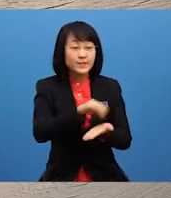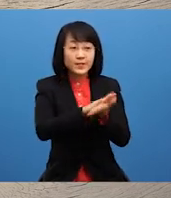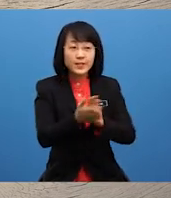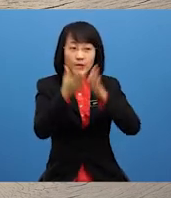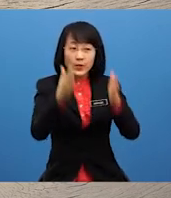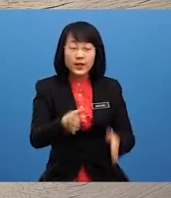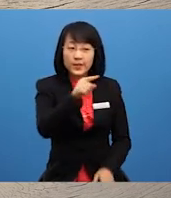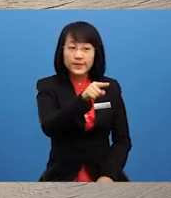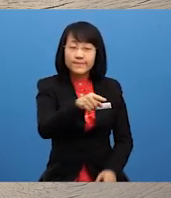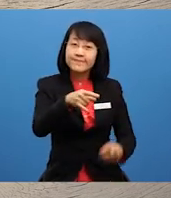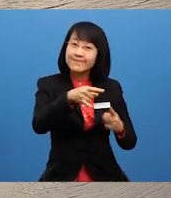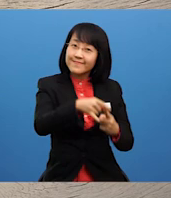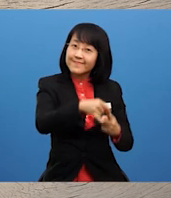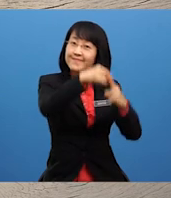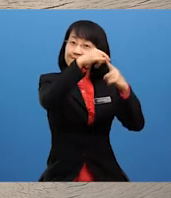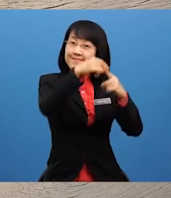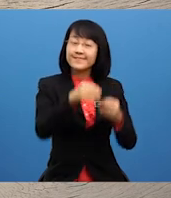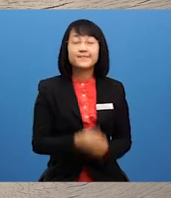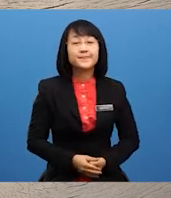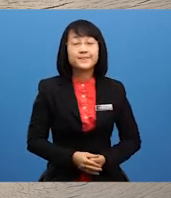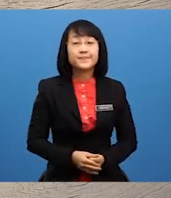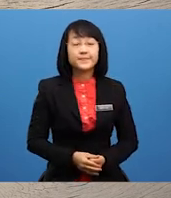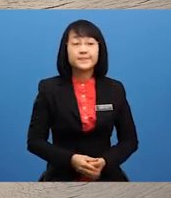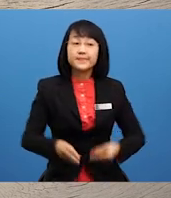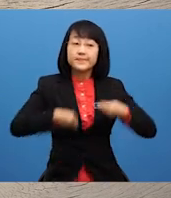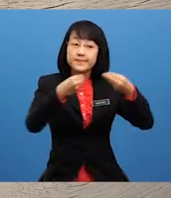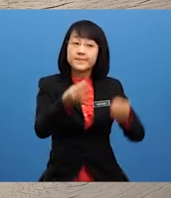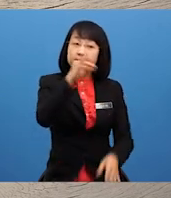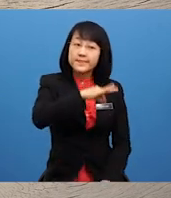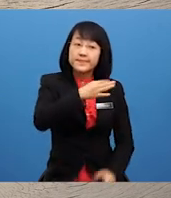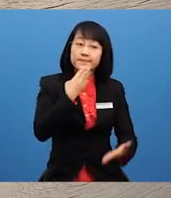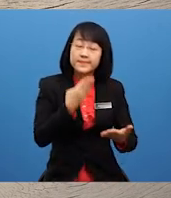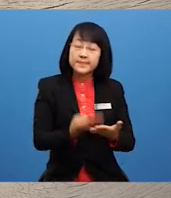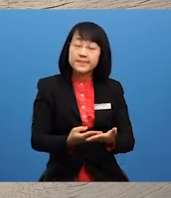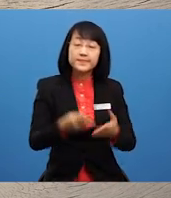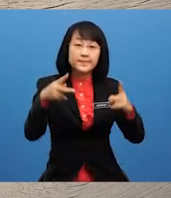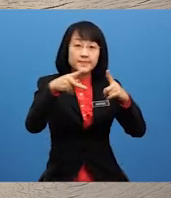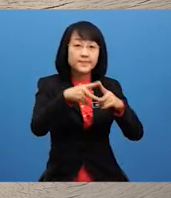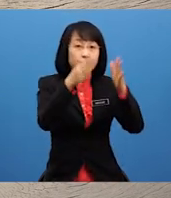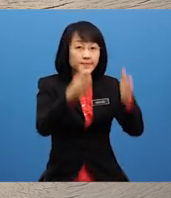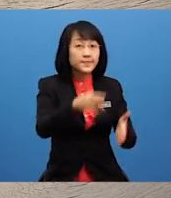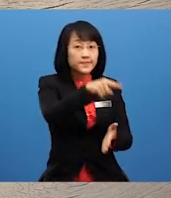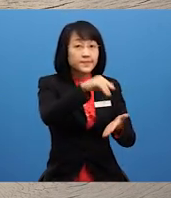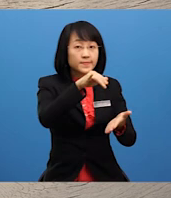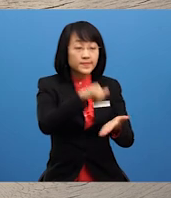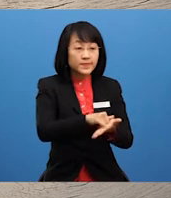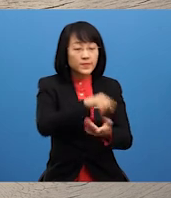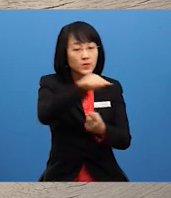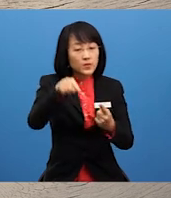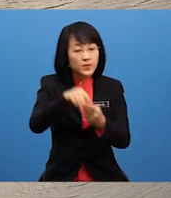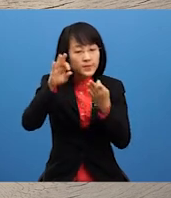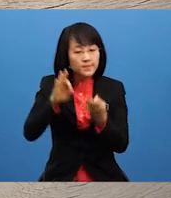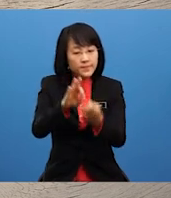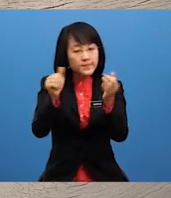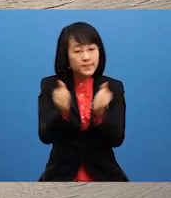istimewa. Ilmu berkenaan memberi manfaat kepada seseorang apabila berhadapan dengan permasalahan dan